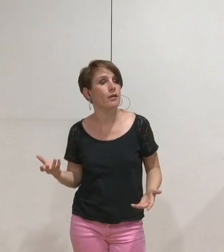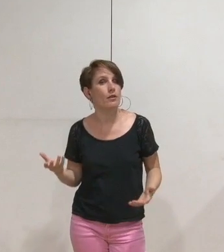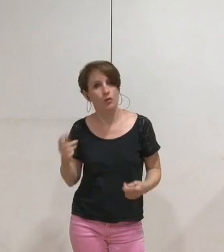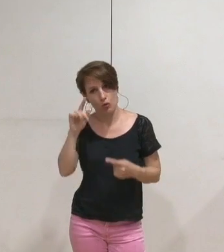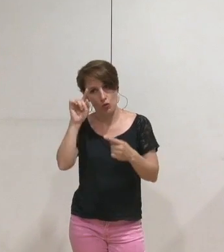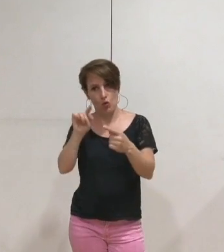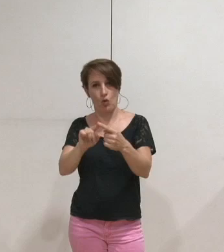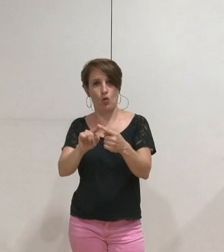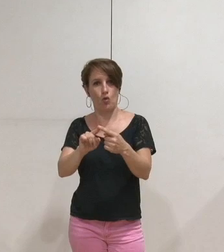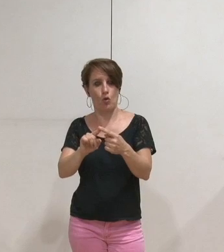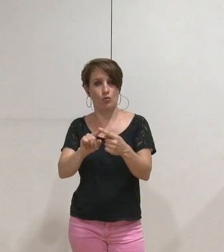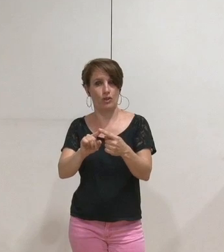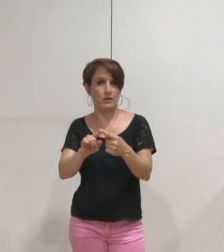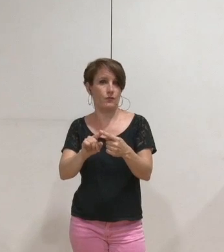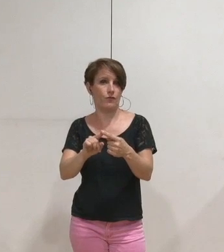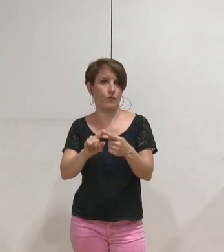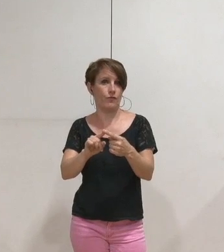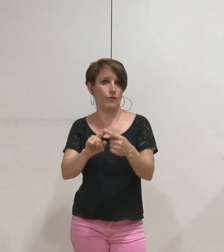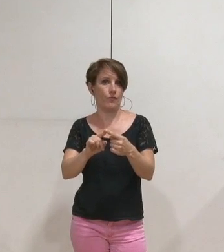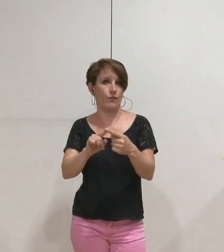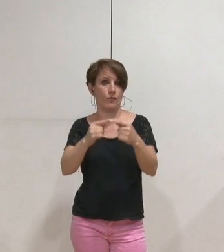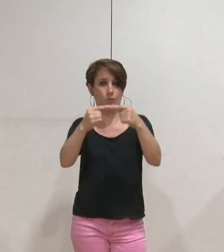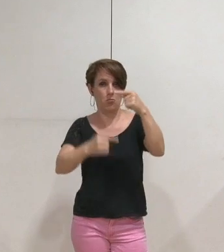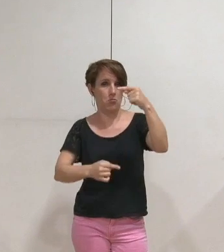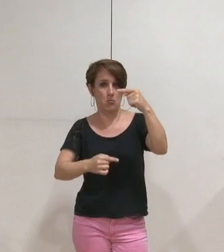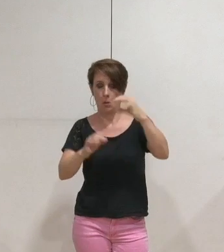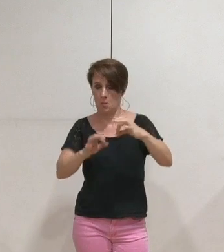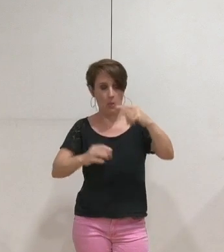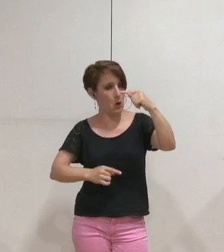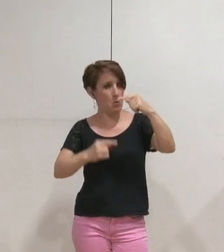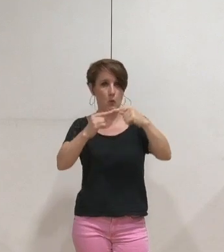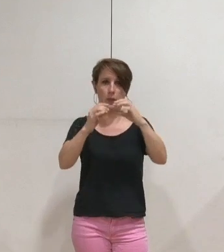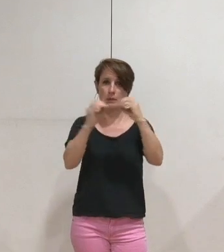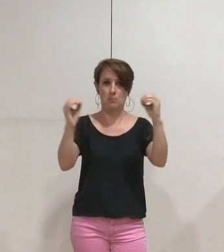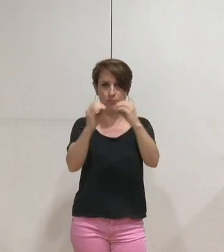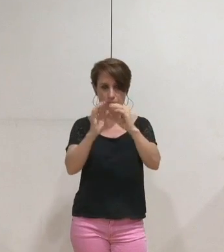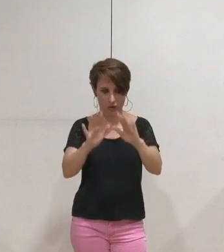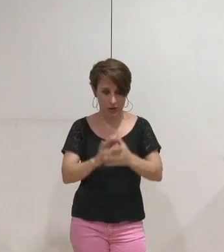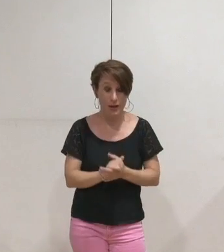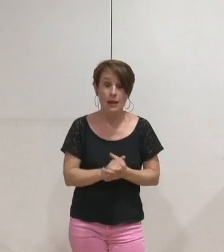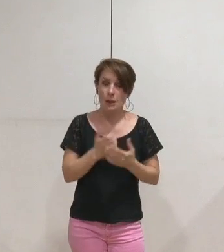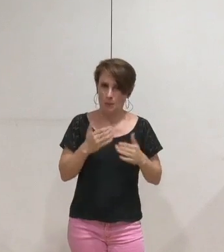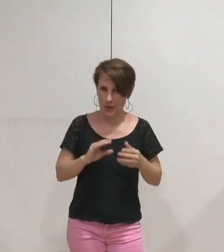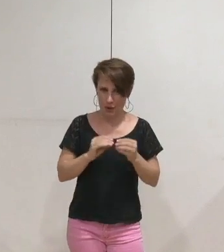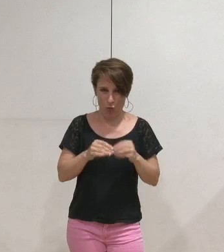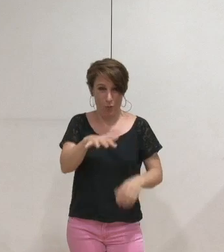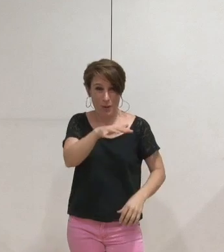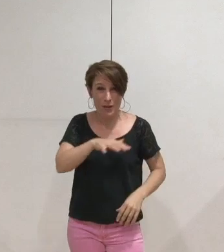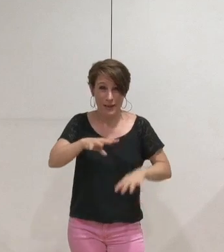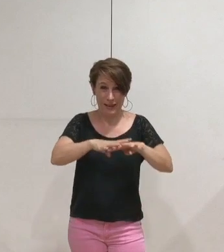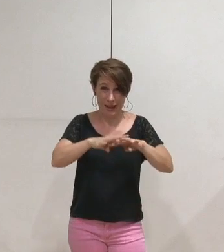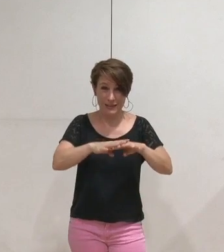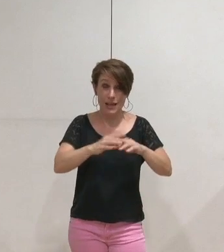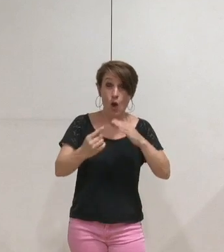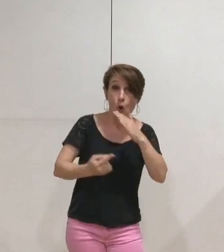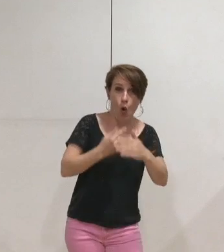l'opération pour lui mais ça pose quand même un certain nombre de questions on est sur un secteur qui n'est ni en Zac ni en renouvellement urbain